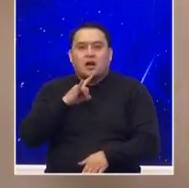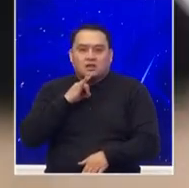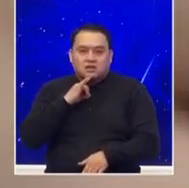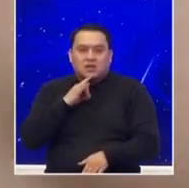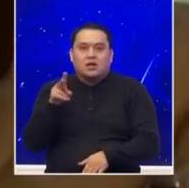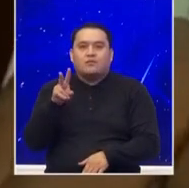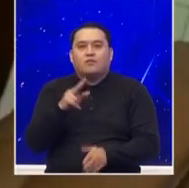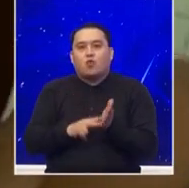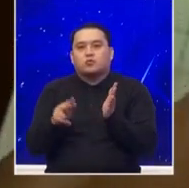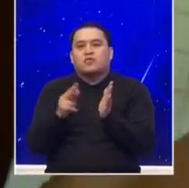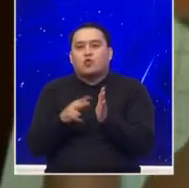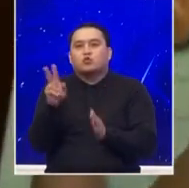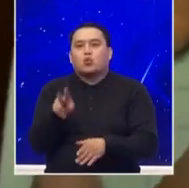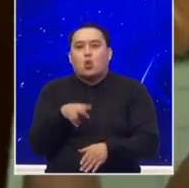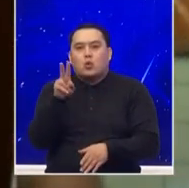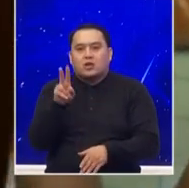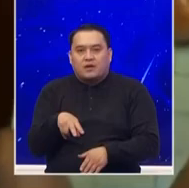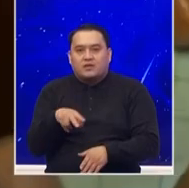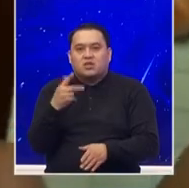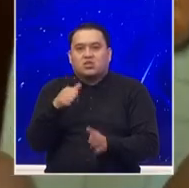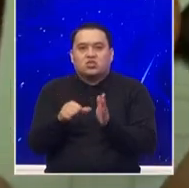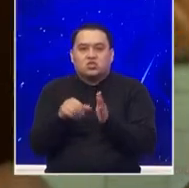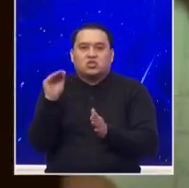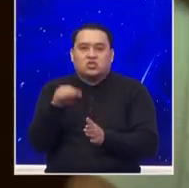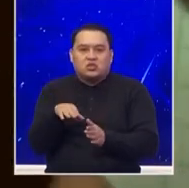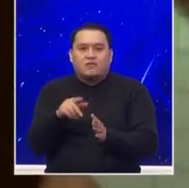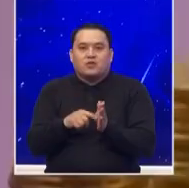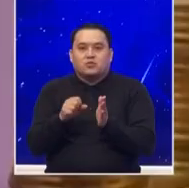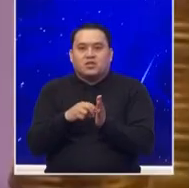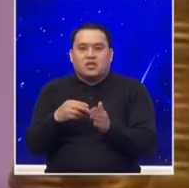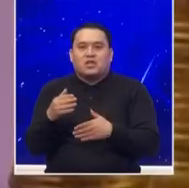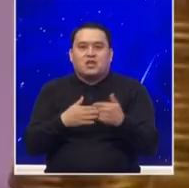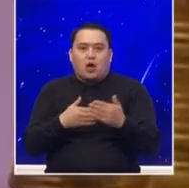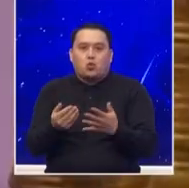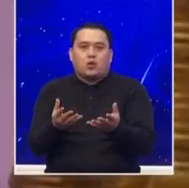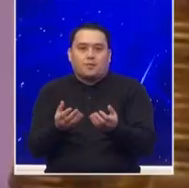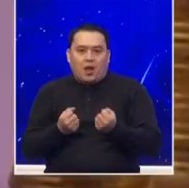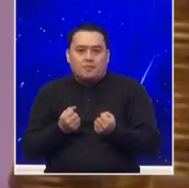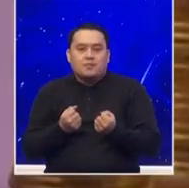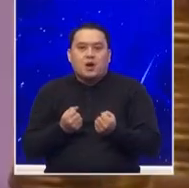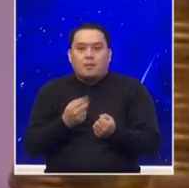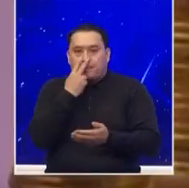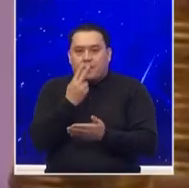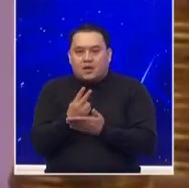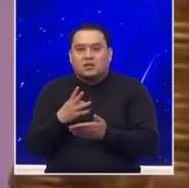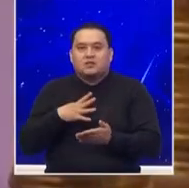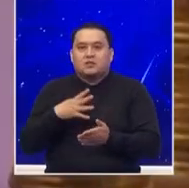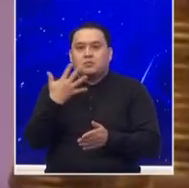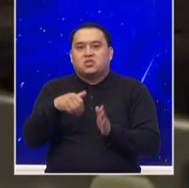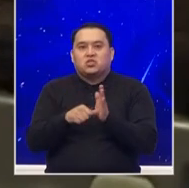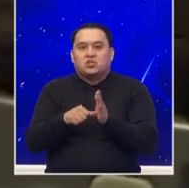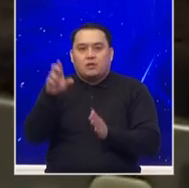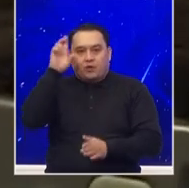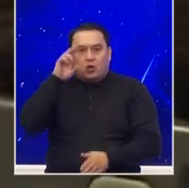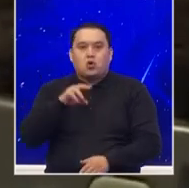расположился Казахстан – 88 долларов или 36 872 тенге на руки. Самый лучший показатель среди